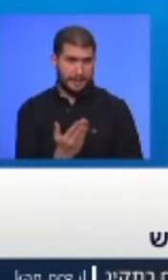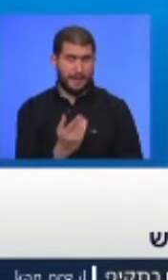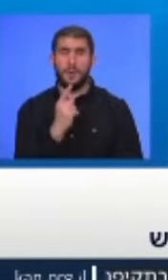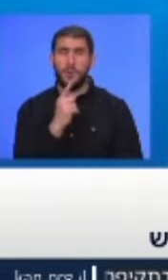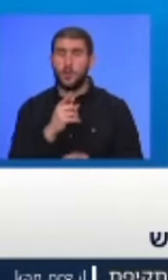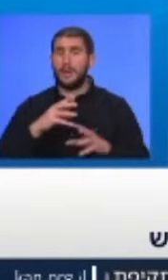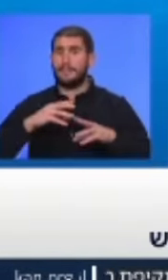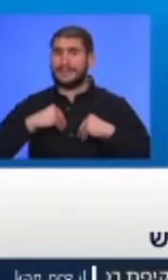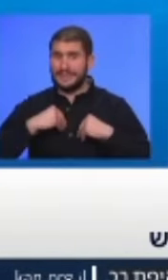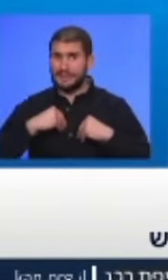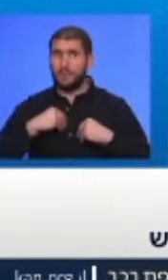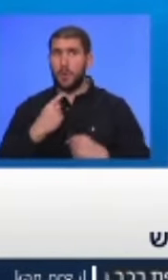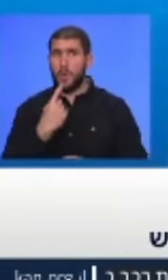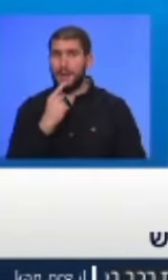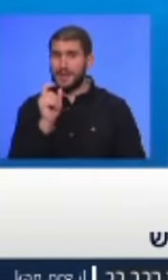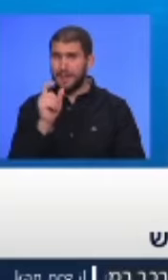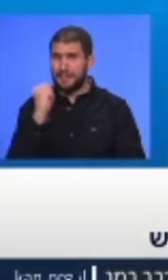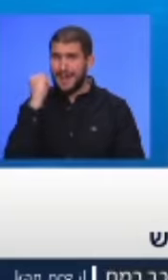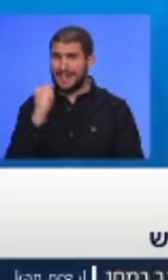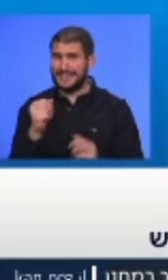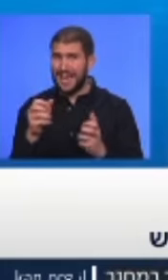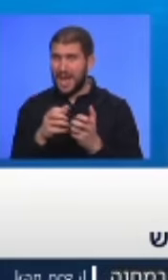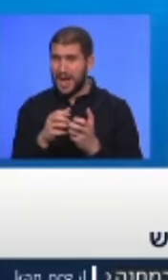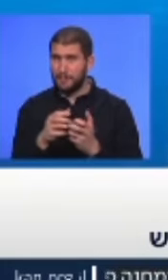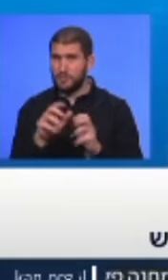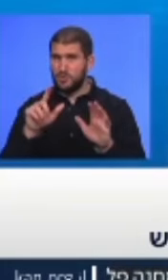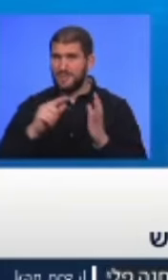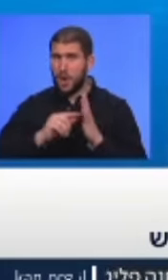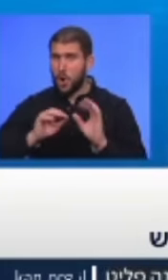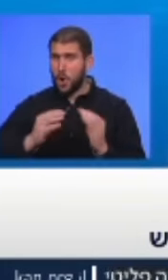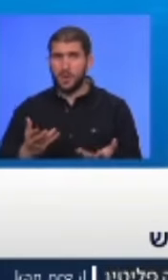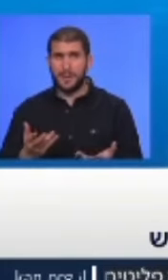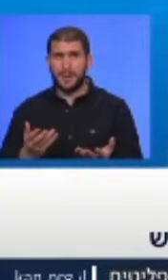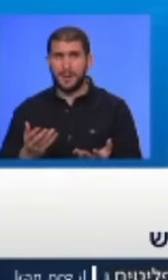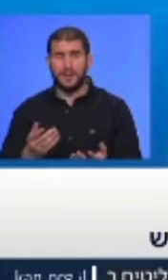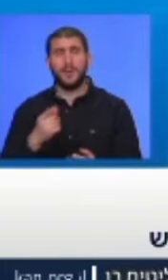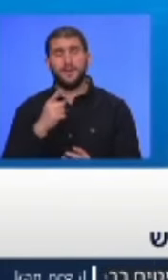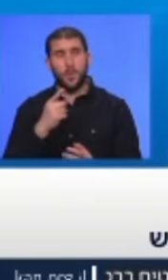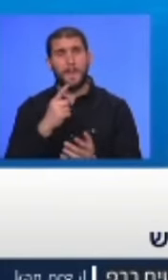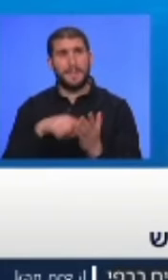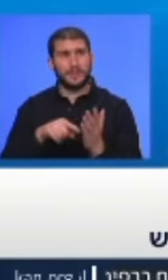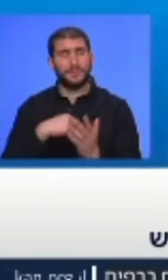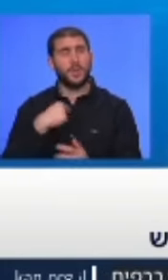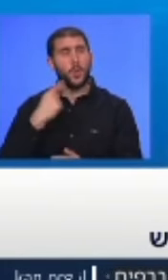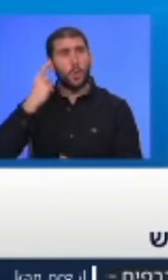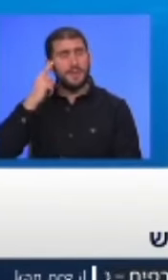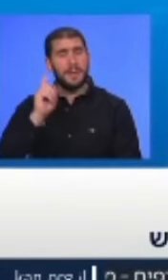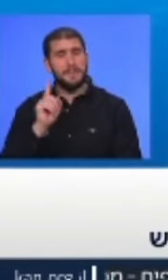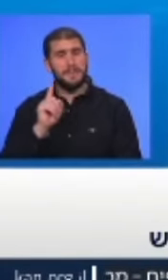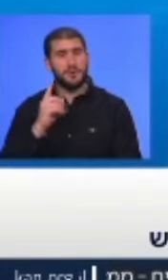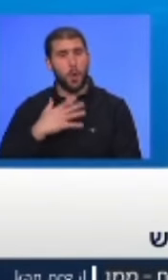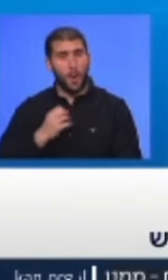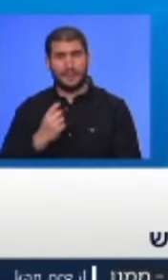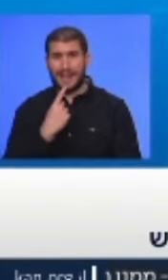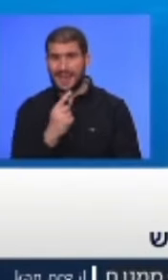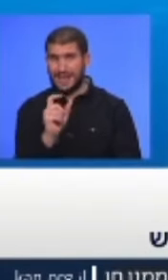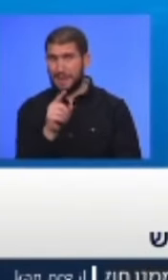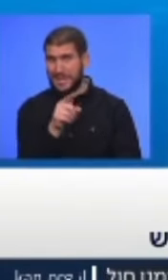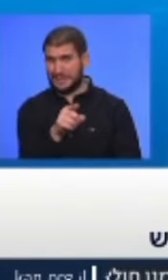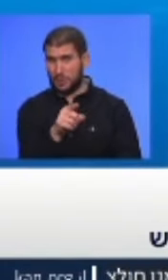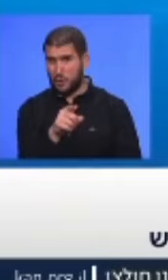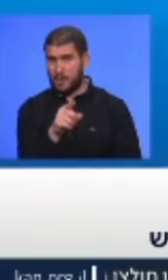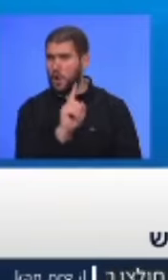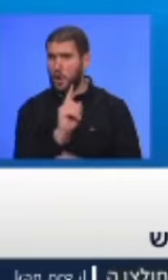מסכים, אומר את המילים רצח עם בהקשר של 7 באוקטובר. לכן הוא פסול. ואני חושבת שמי שמעז להגיד את המילים האלה, לא